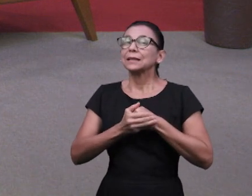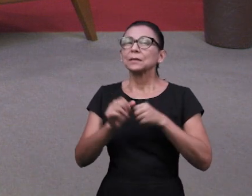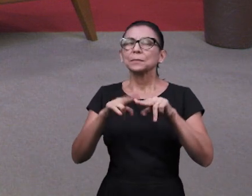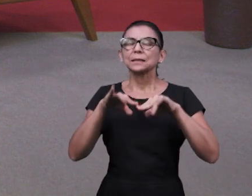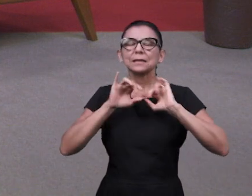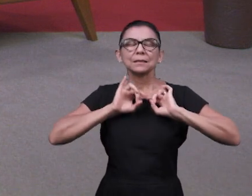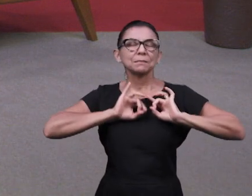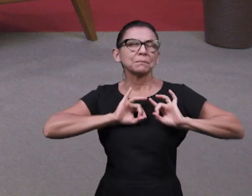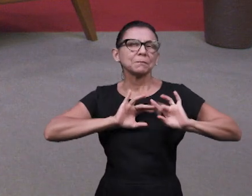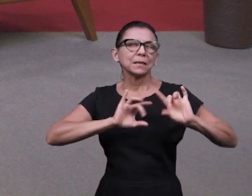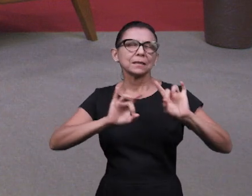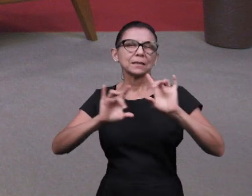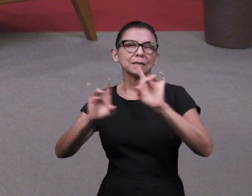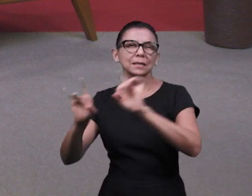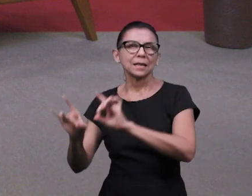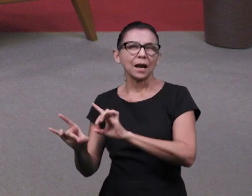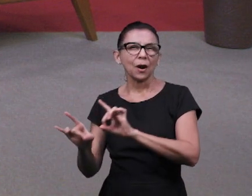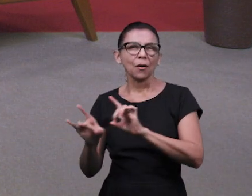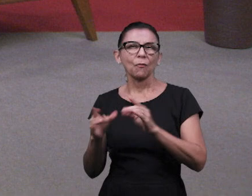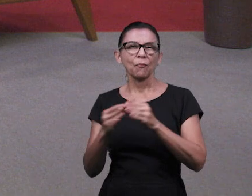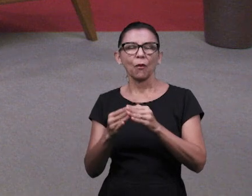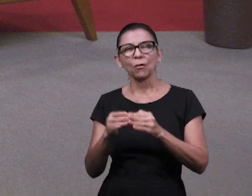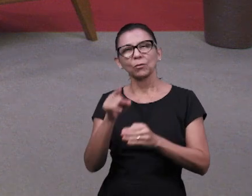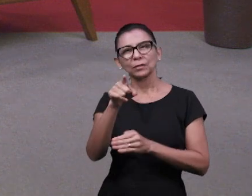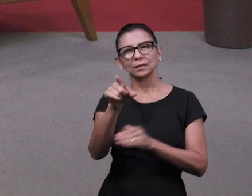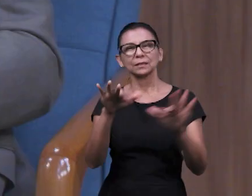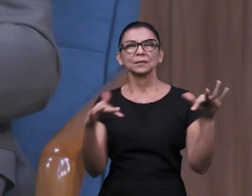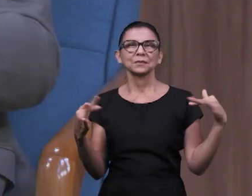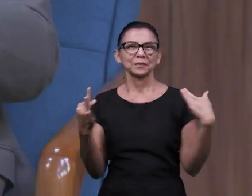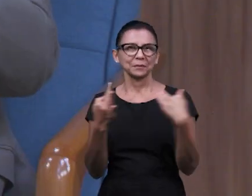de manière spéciale pour vous et pour toute votre famille.